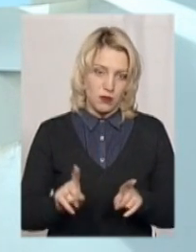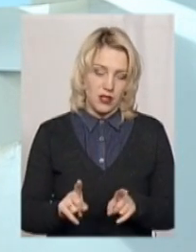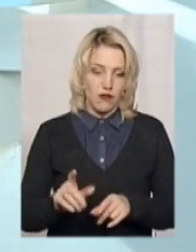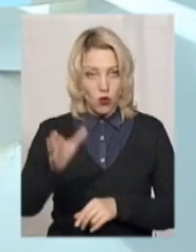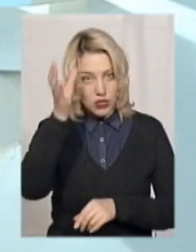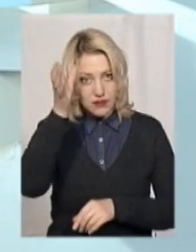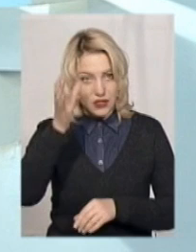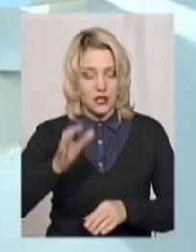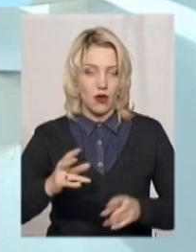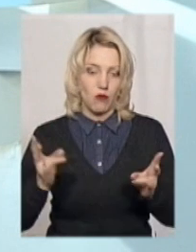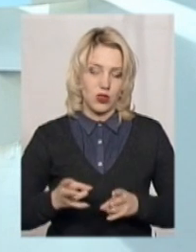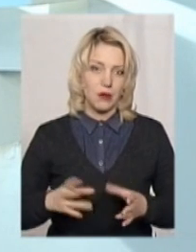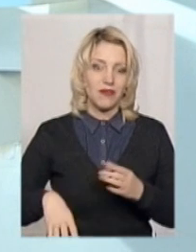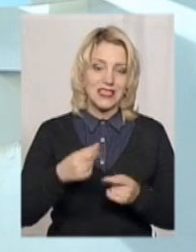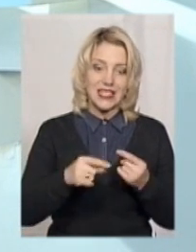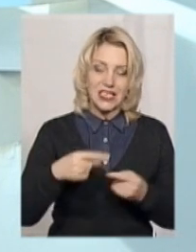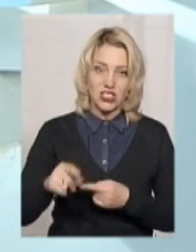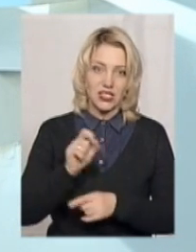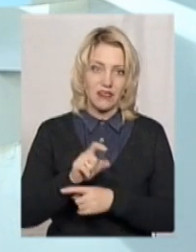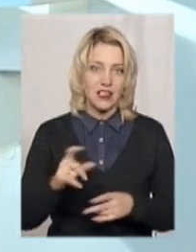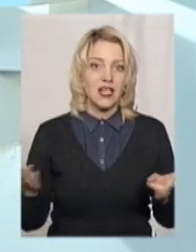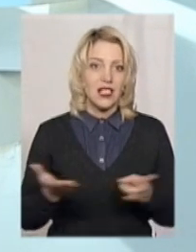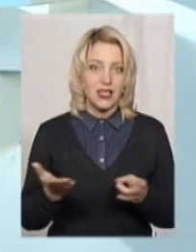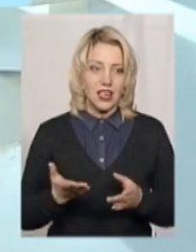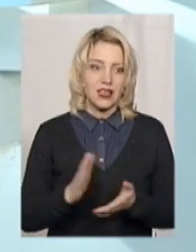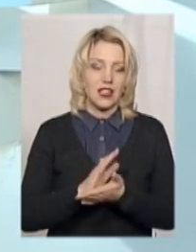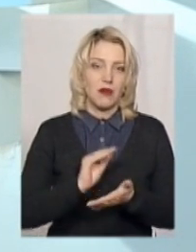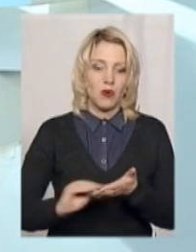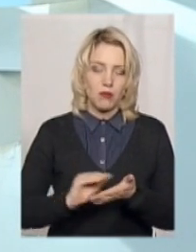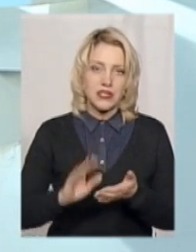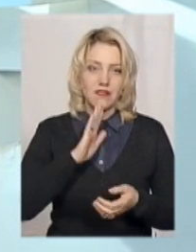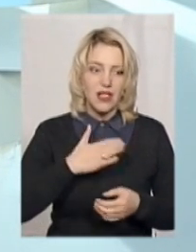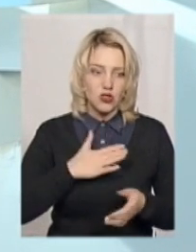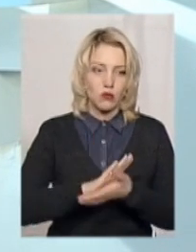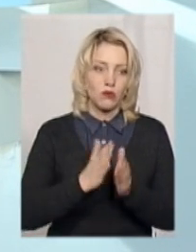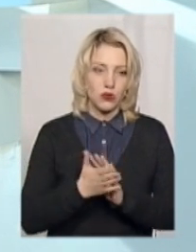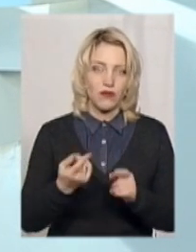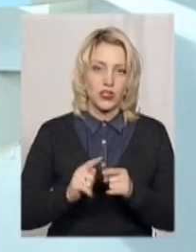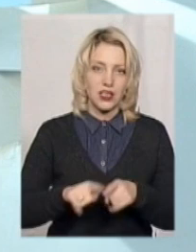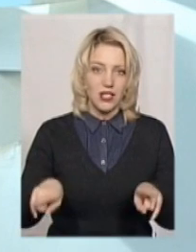потреби. Всі решта завдань, які прописані в нашому положенні, вони теж є